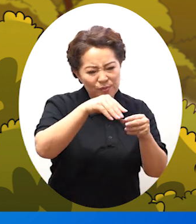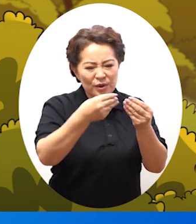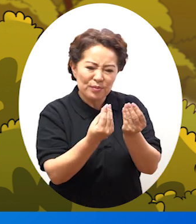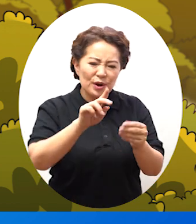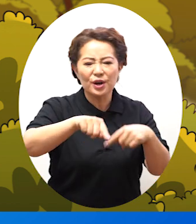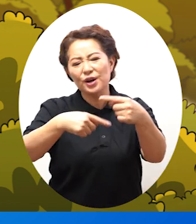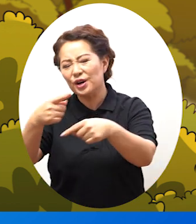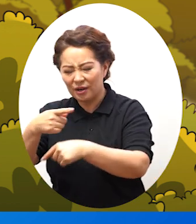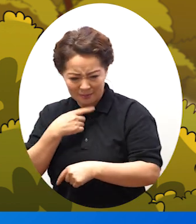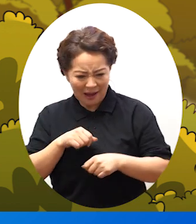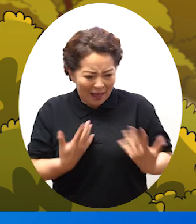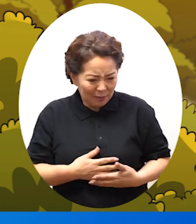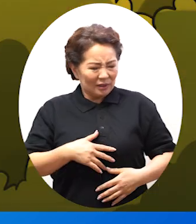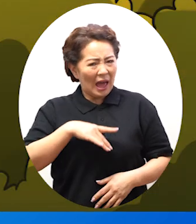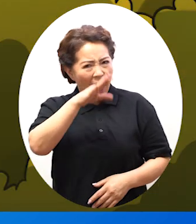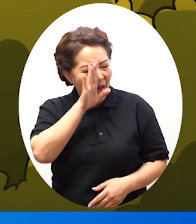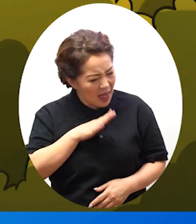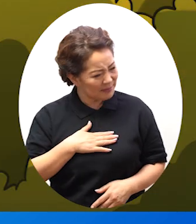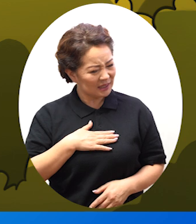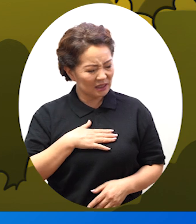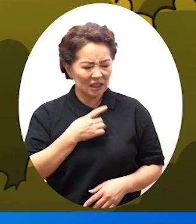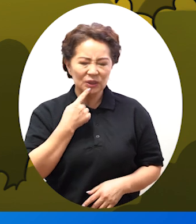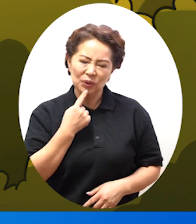чинь хичнээн хэцүү гэж бодно.